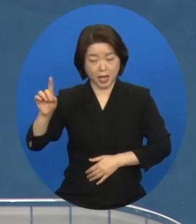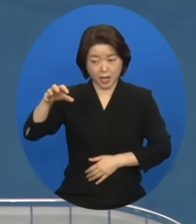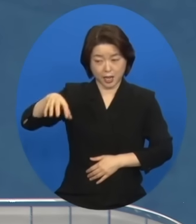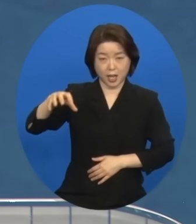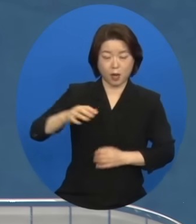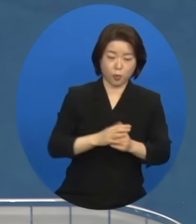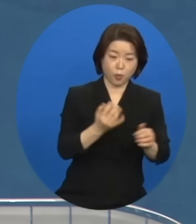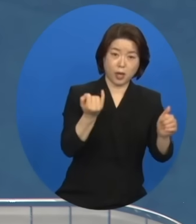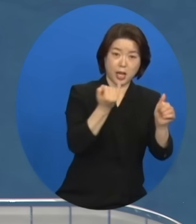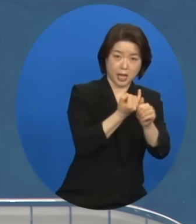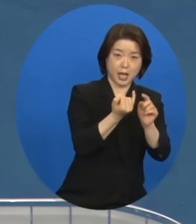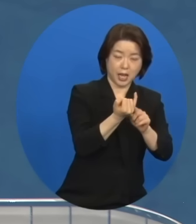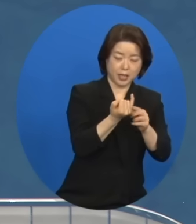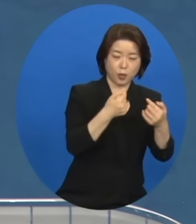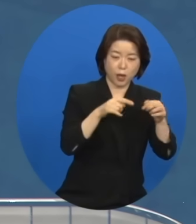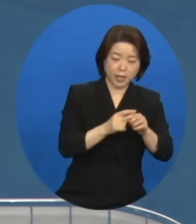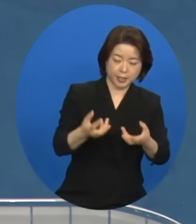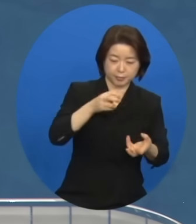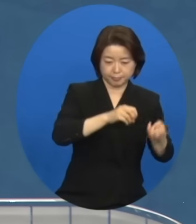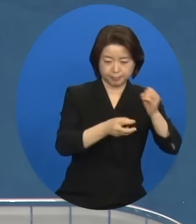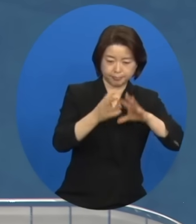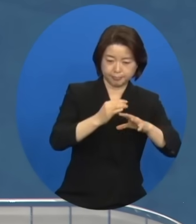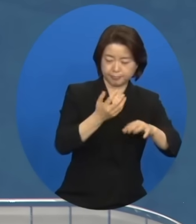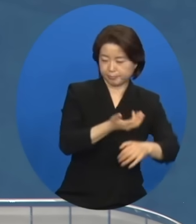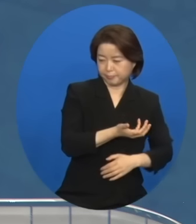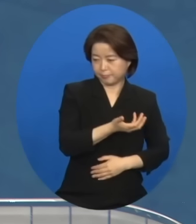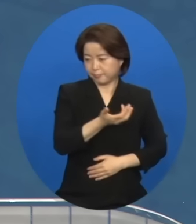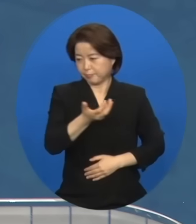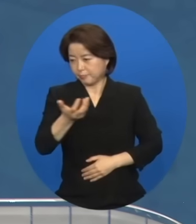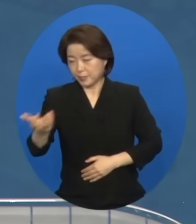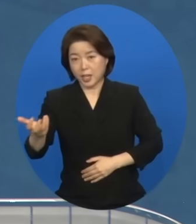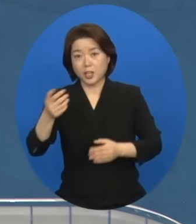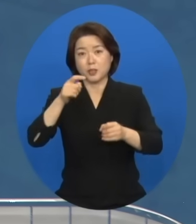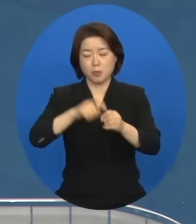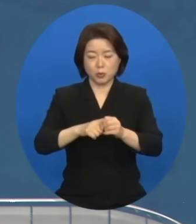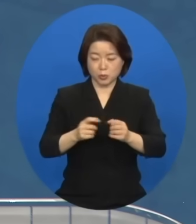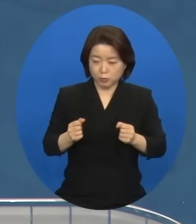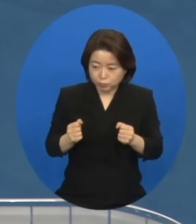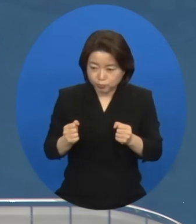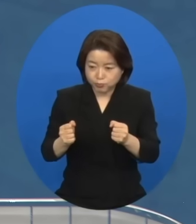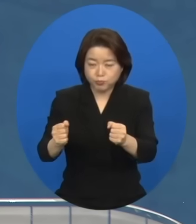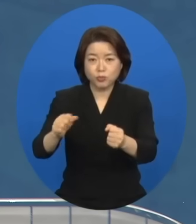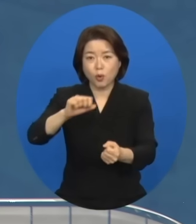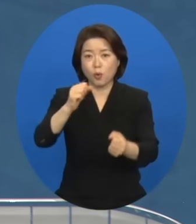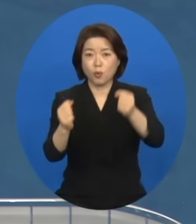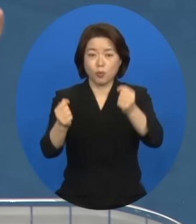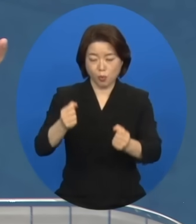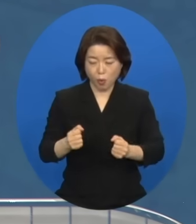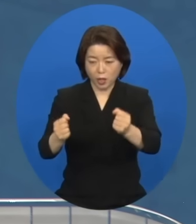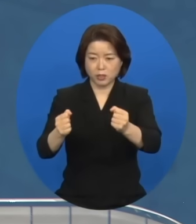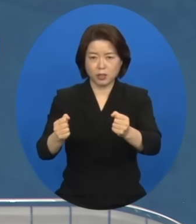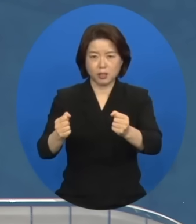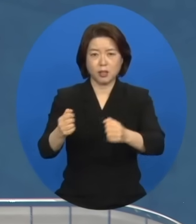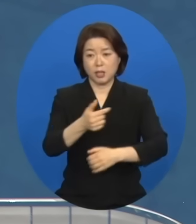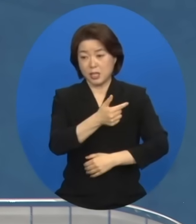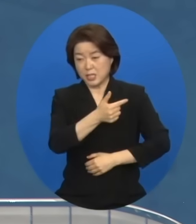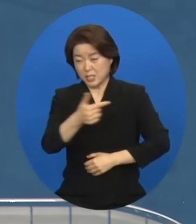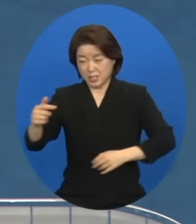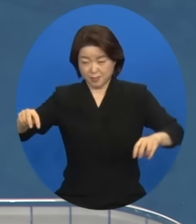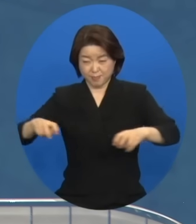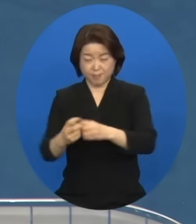함께 짐을 꾸려서 그 사무실로 가는 도중에 큰 교통사고를